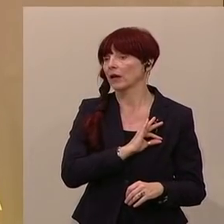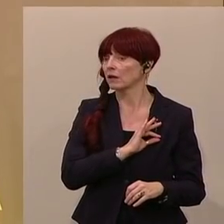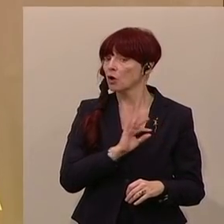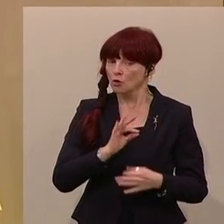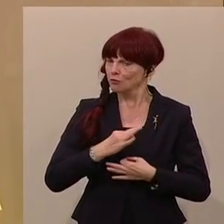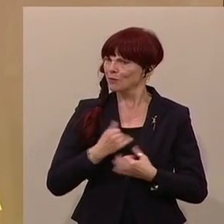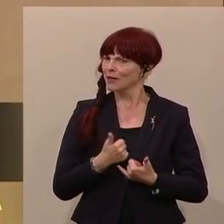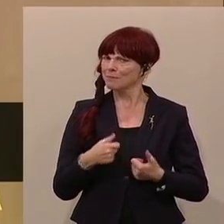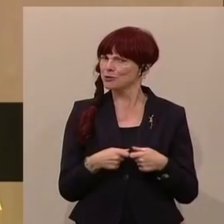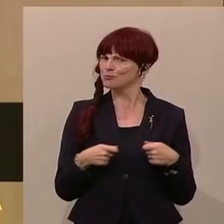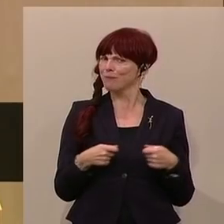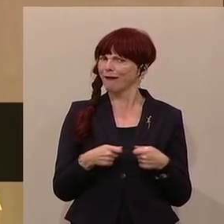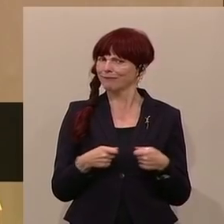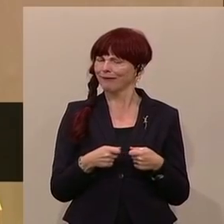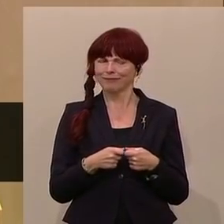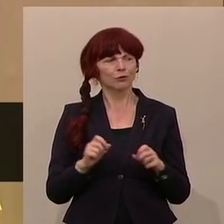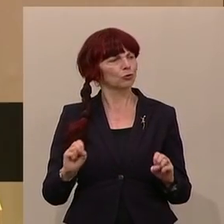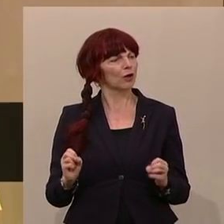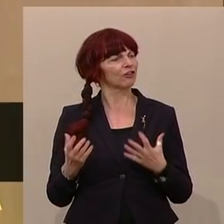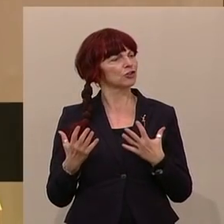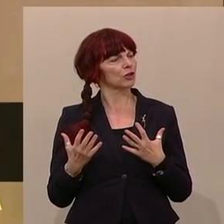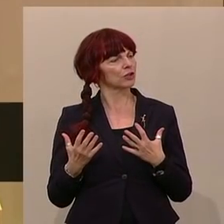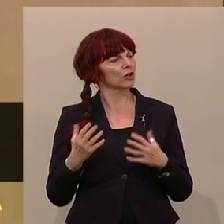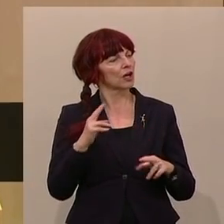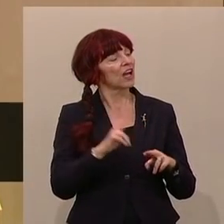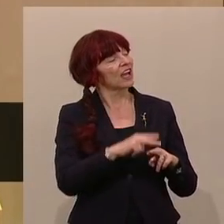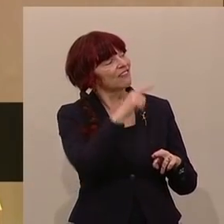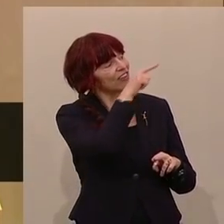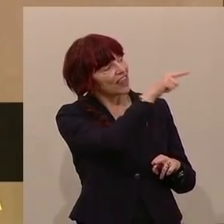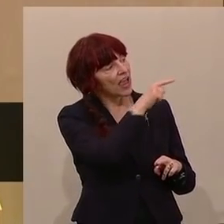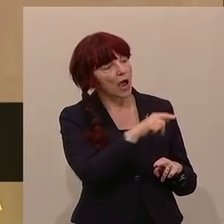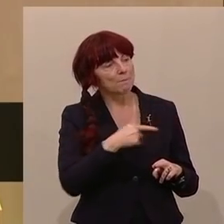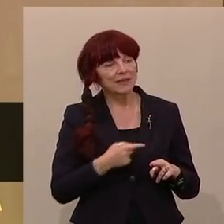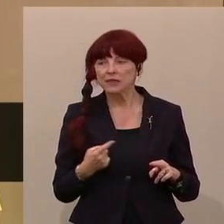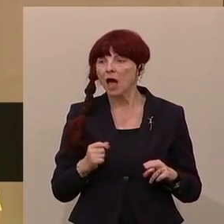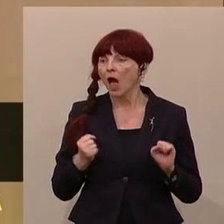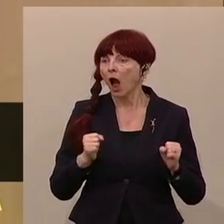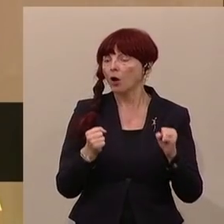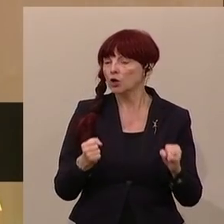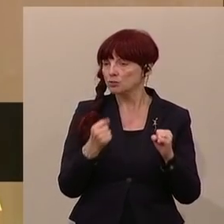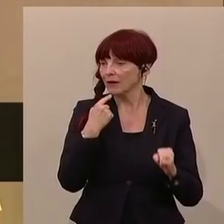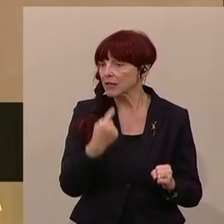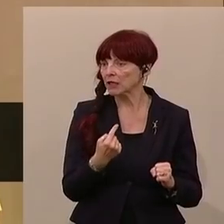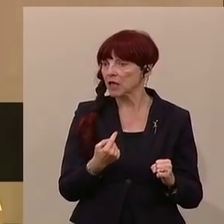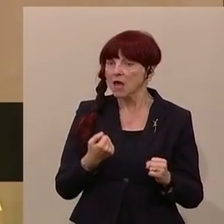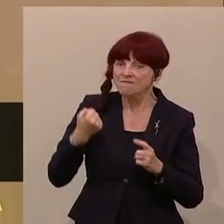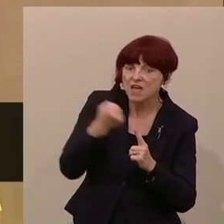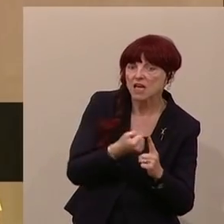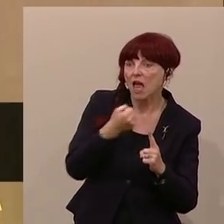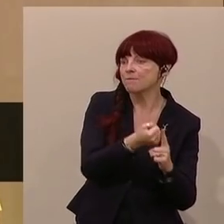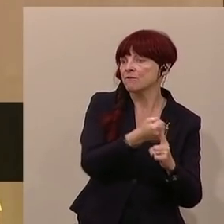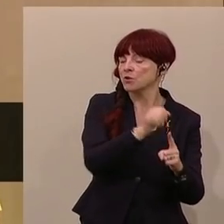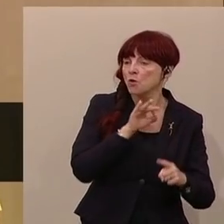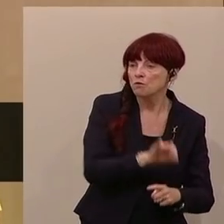herzerfrischend, wenn zum Beispiel so wie der Pepper mit Engagement, das will ich ihm gar nicht ansprechen, da heraussteht und sagt, wir kämpfen nur für die